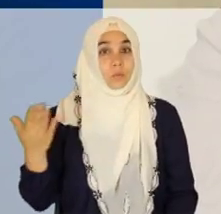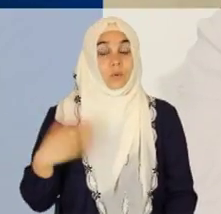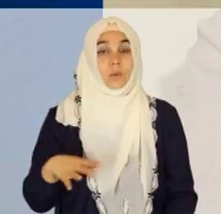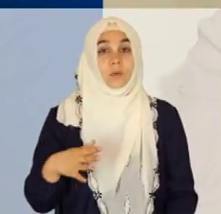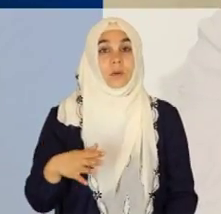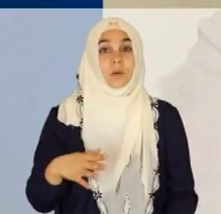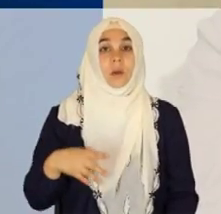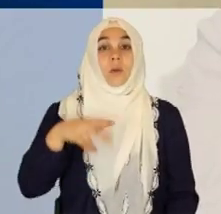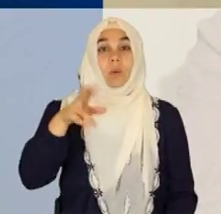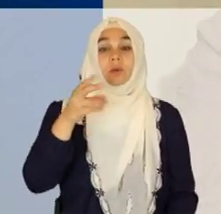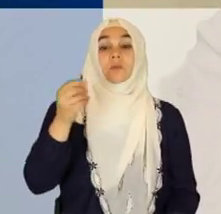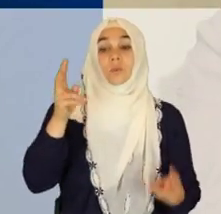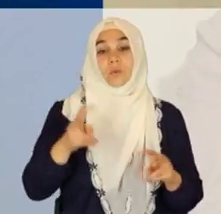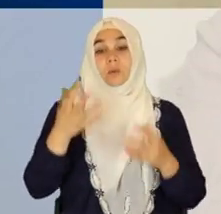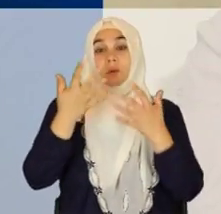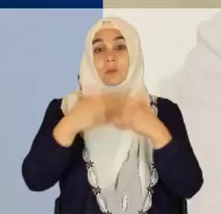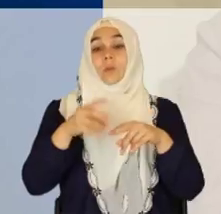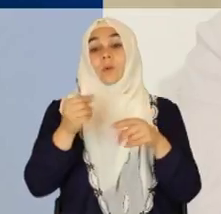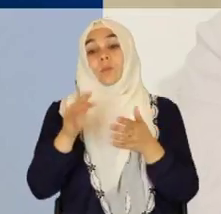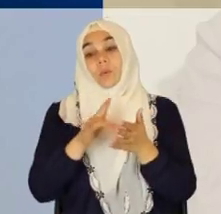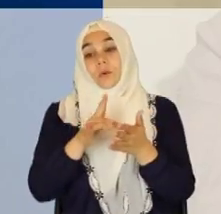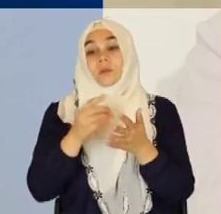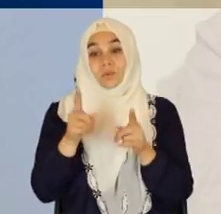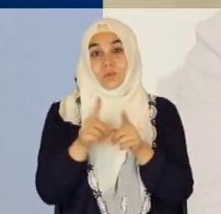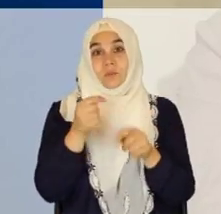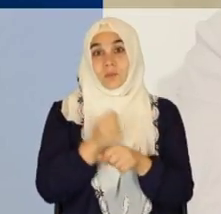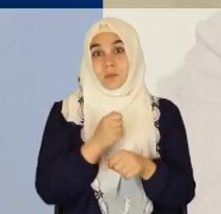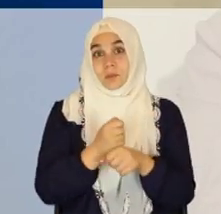Ular borib hisob kitob qiladi u yoqda.